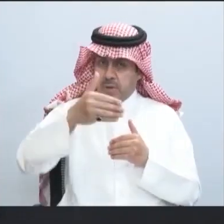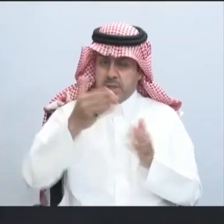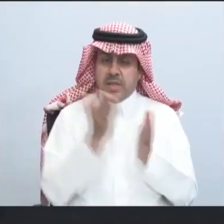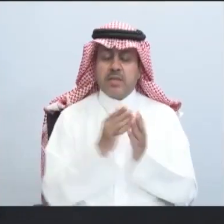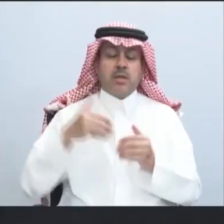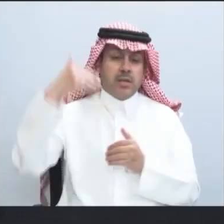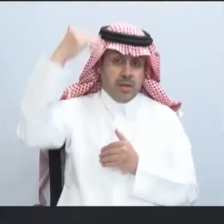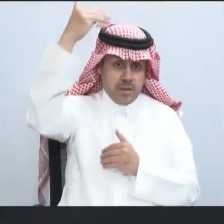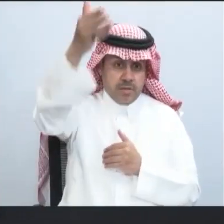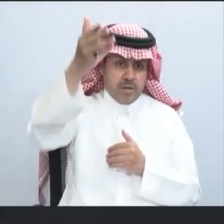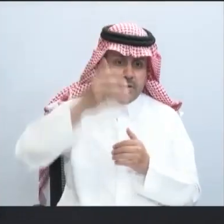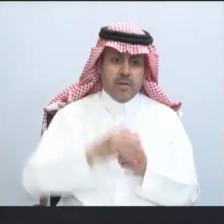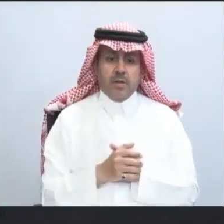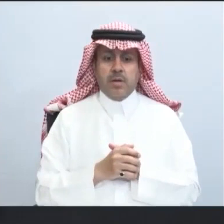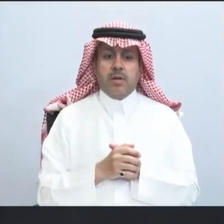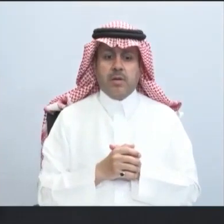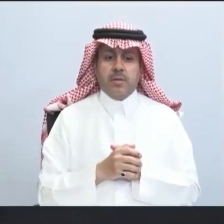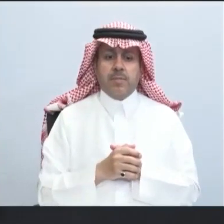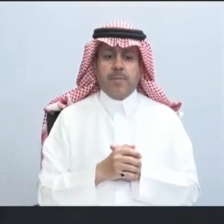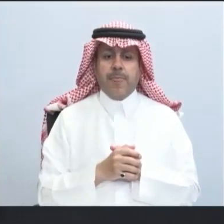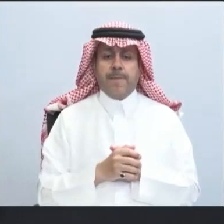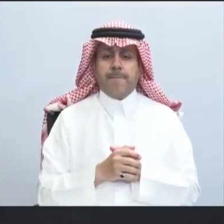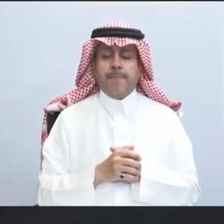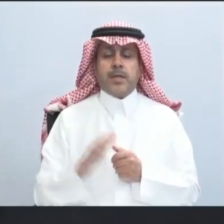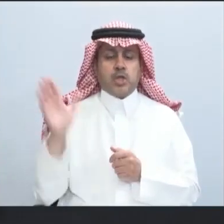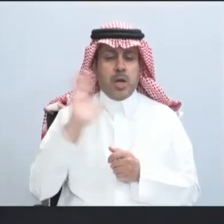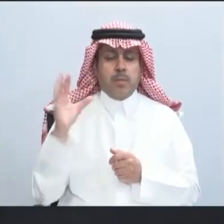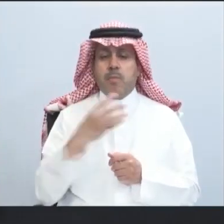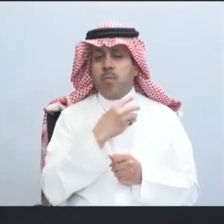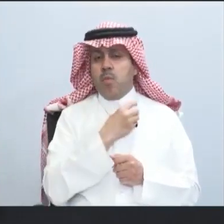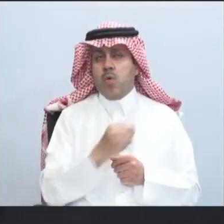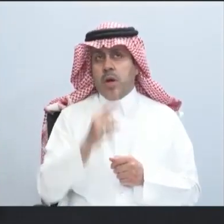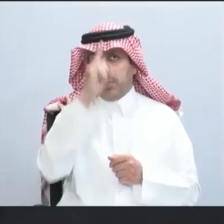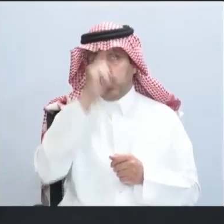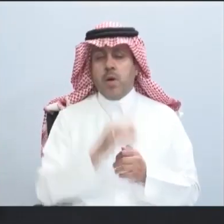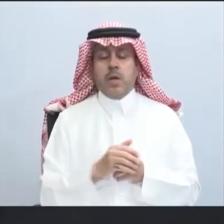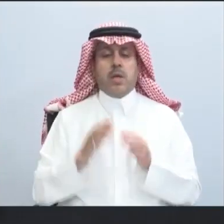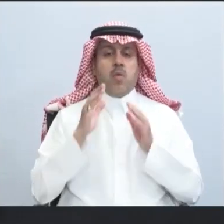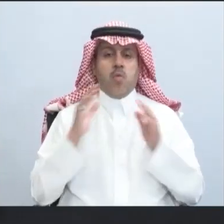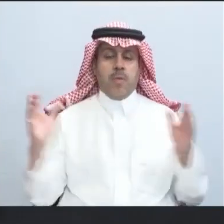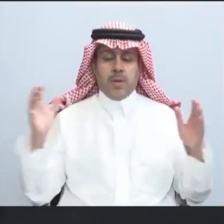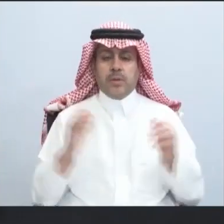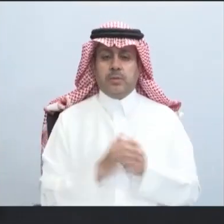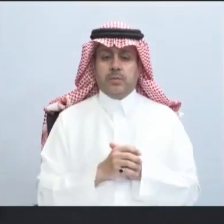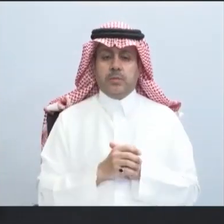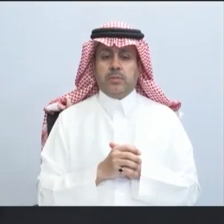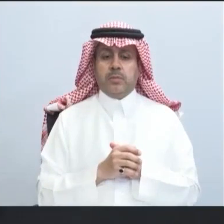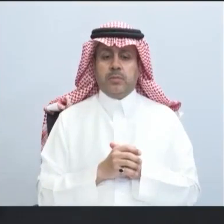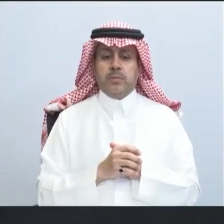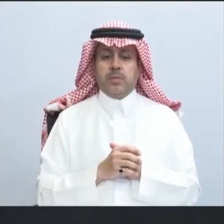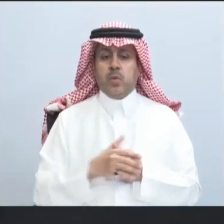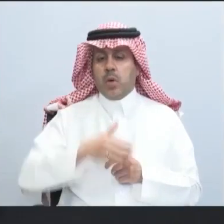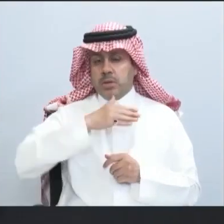باذن الله تعالى في درس قادم والسلام عليكم و ورحمه الله وبركاته